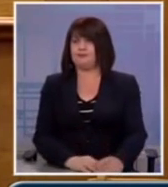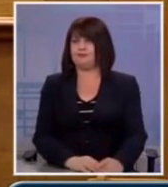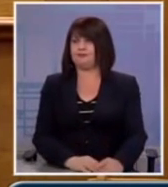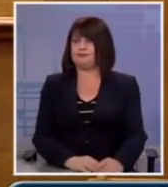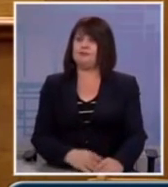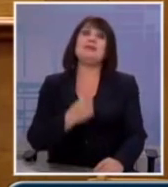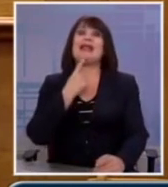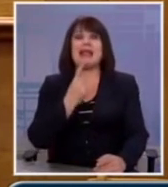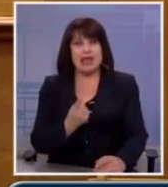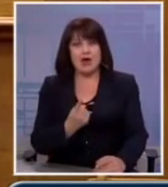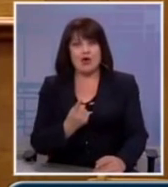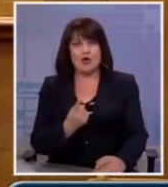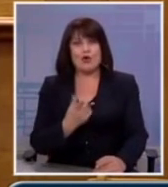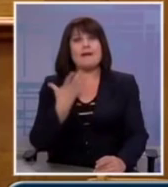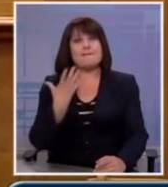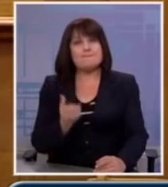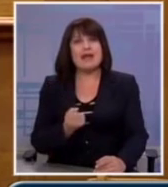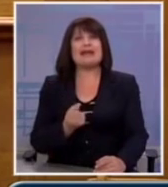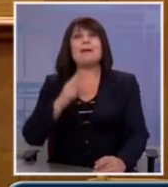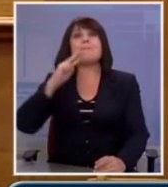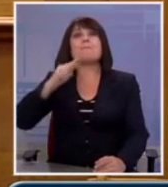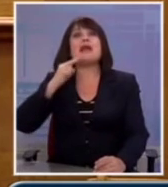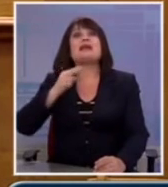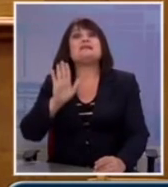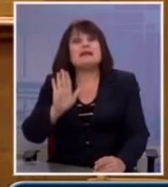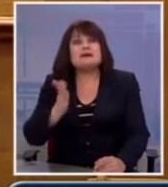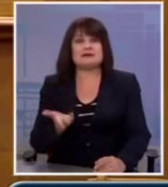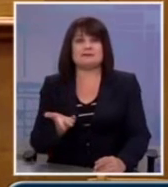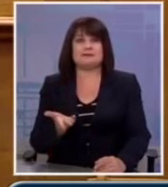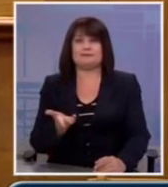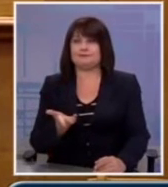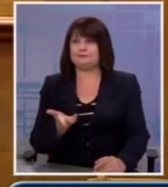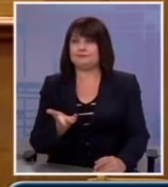Σας λέω λοιπόν ότι υπάρχει μία παρεξήγηση.